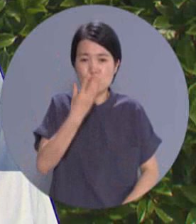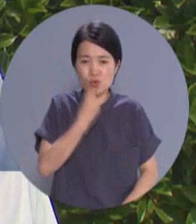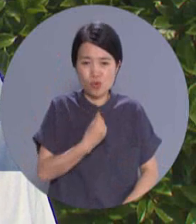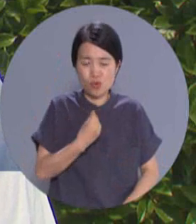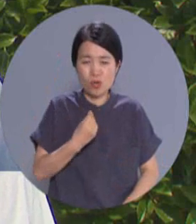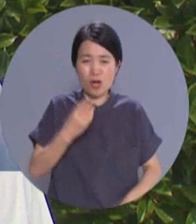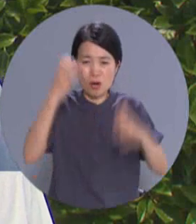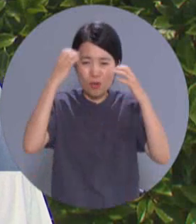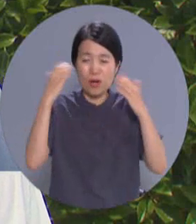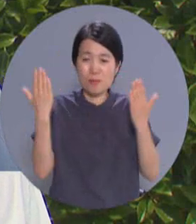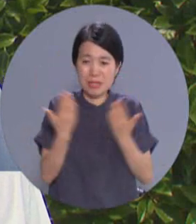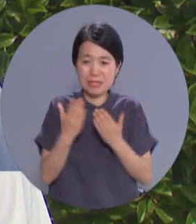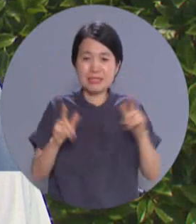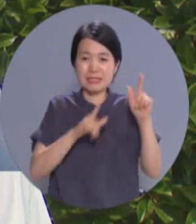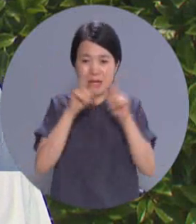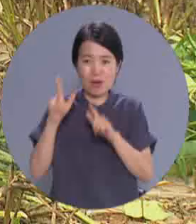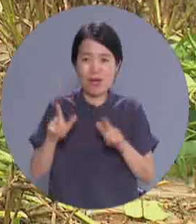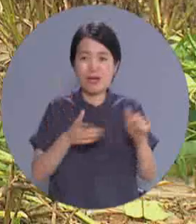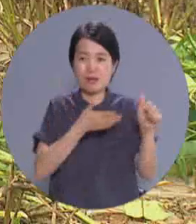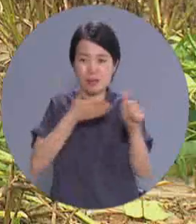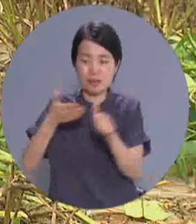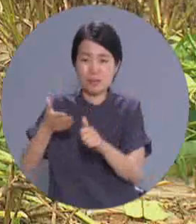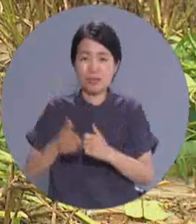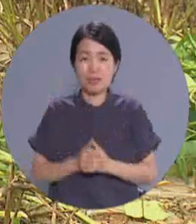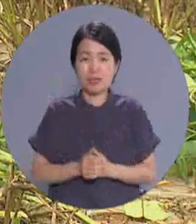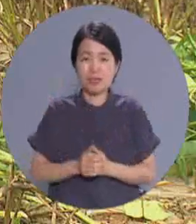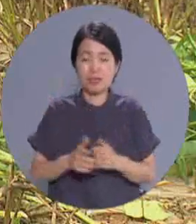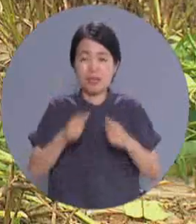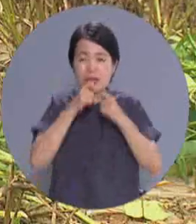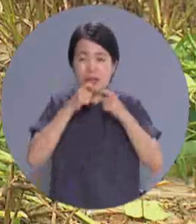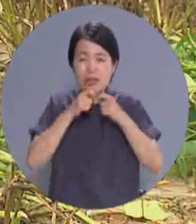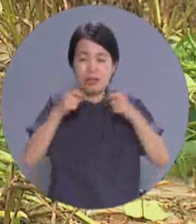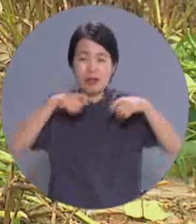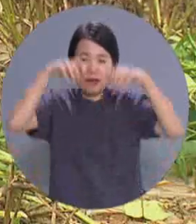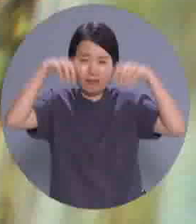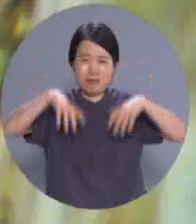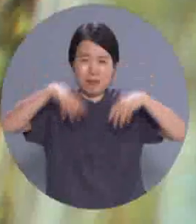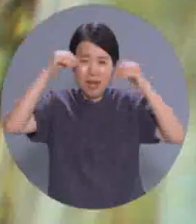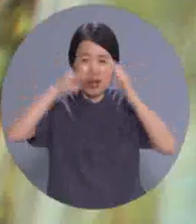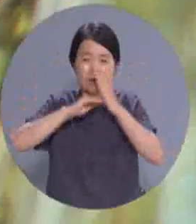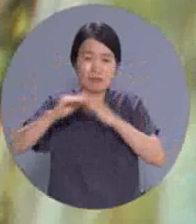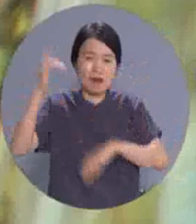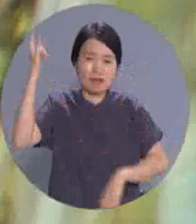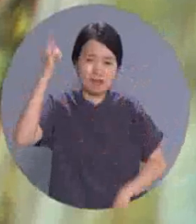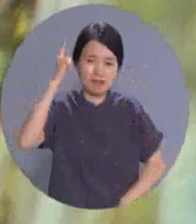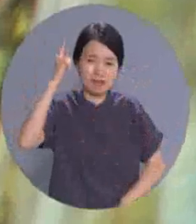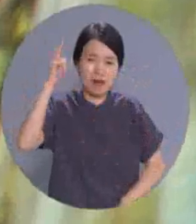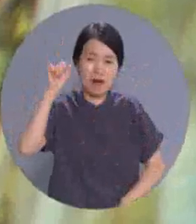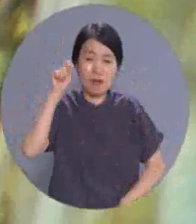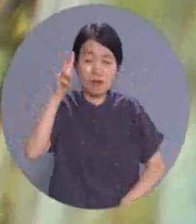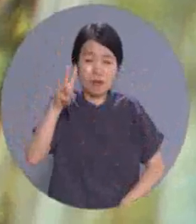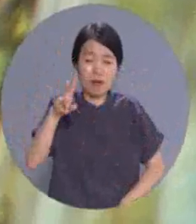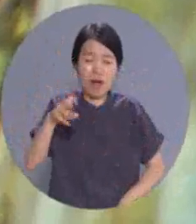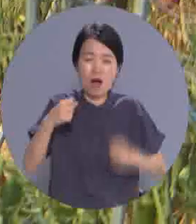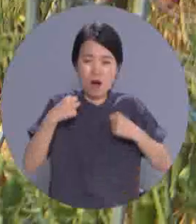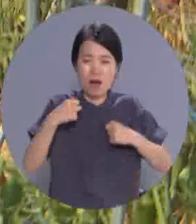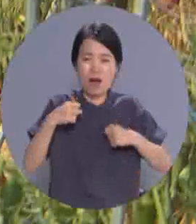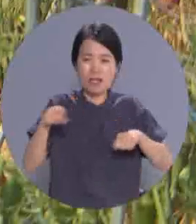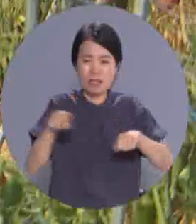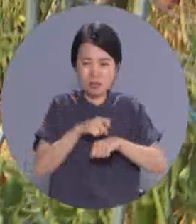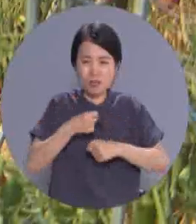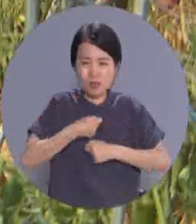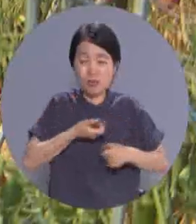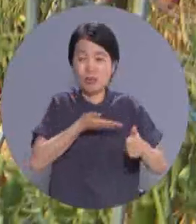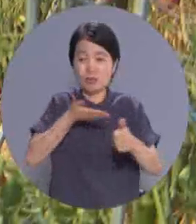섭취와 폭염 대응 생활화를 당부드립니다 장마가 끝난 뒤 불볕더위가 계속되면서 건강관리에 각별한 주의가